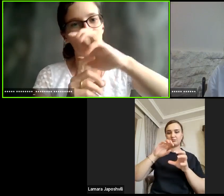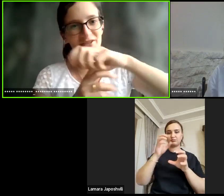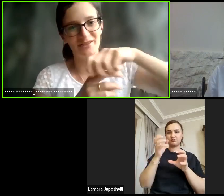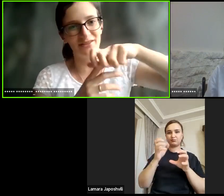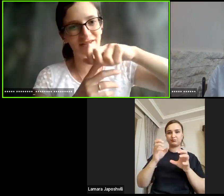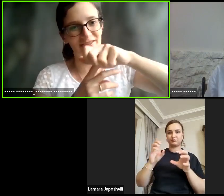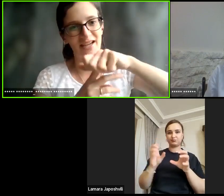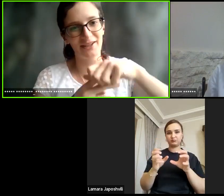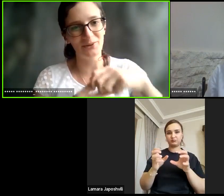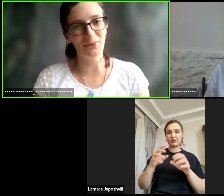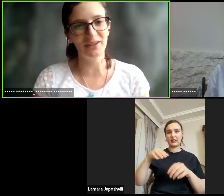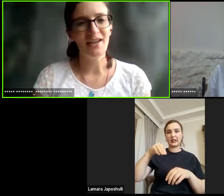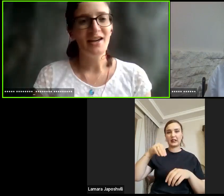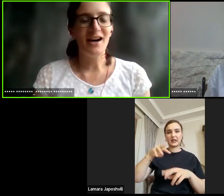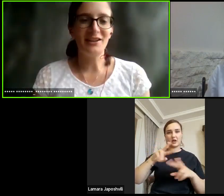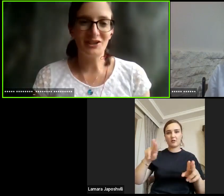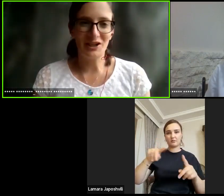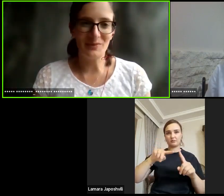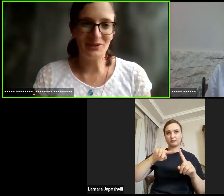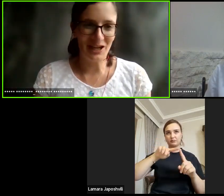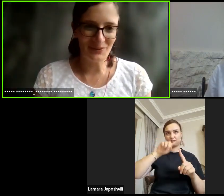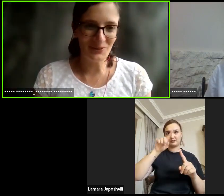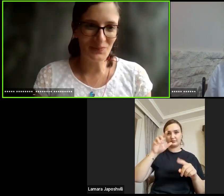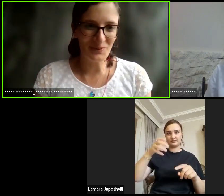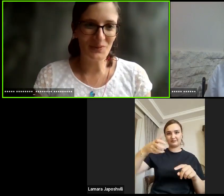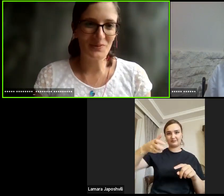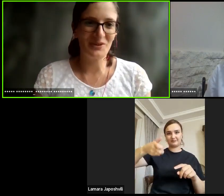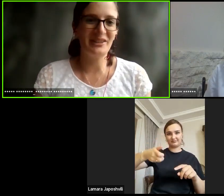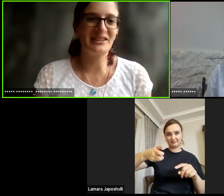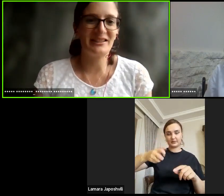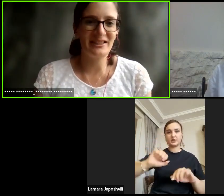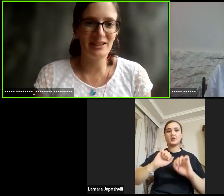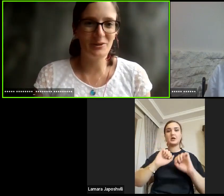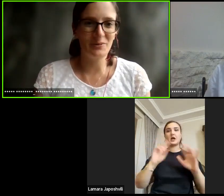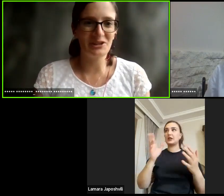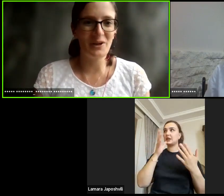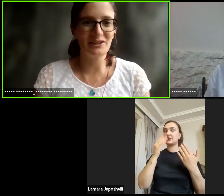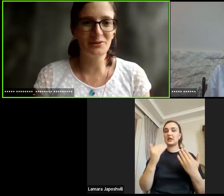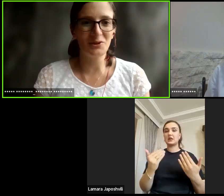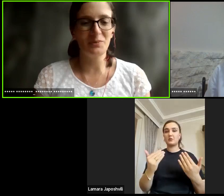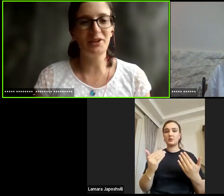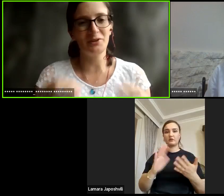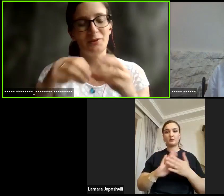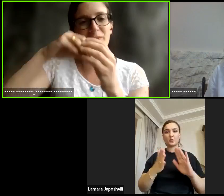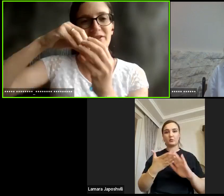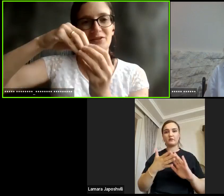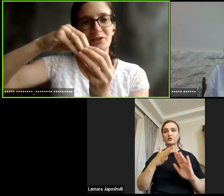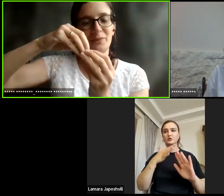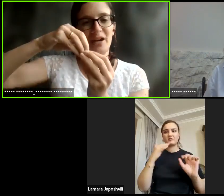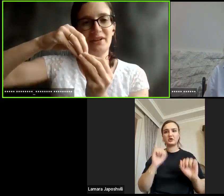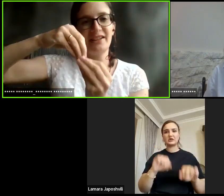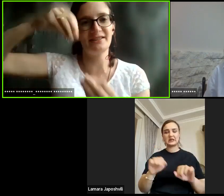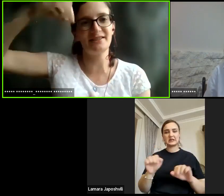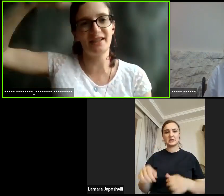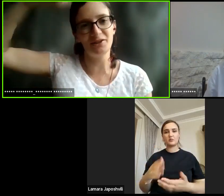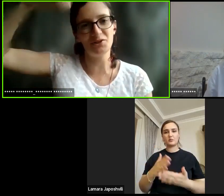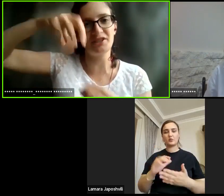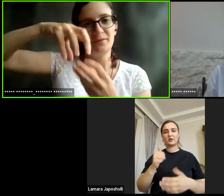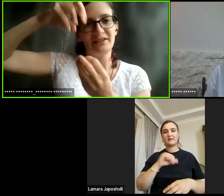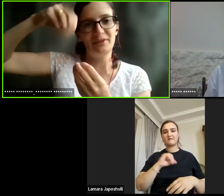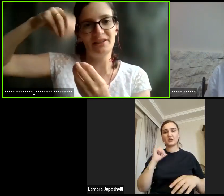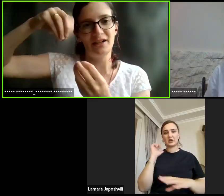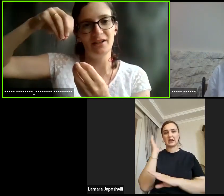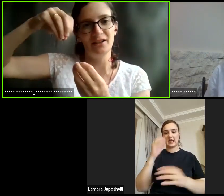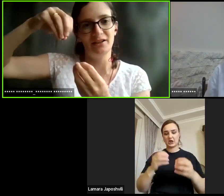S ფორმის სახელური, ან შეიძლება თანამედროვე პირობებში იმდენ შესაძლებლობას გვაძლევს ხოლმე, რომ თვითონ ამ ხის